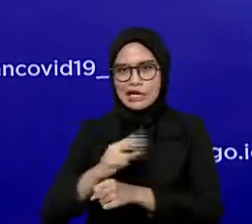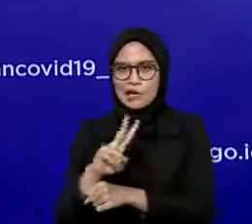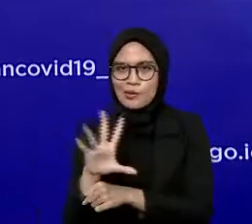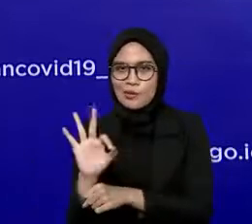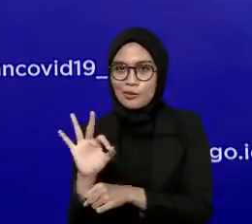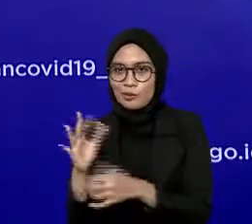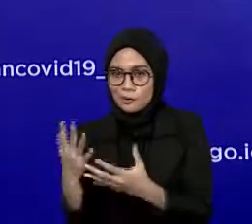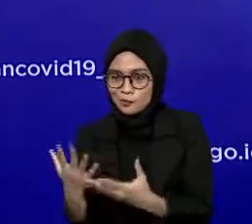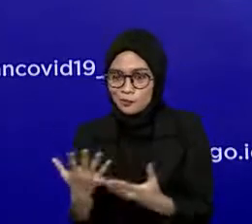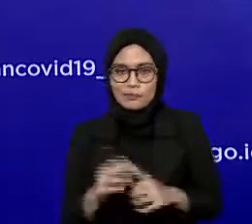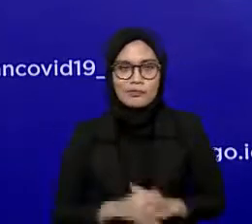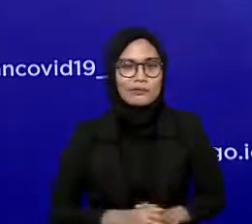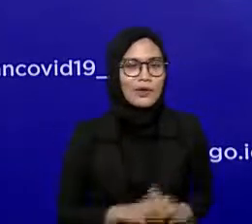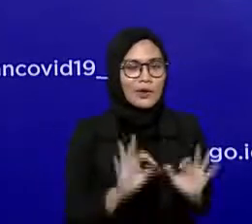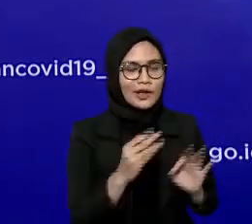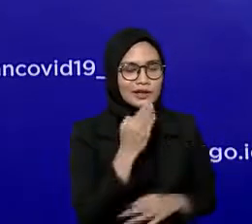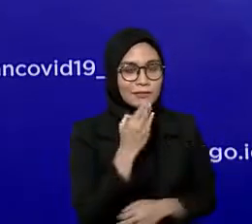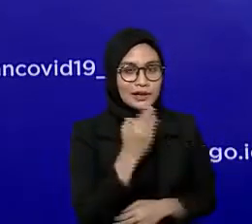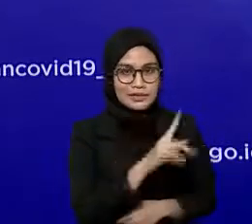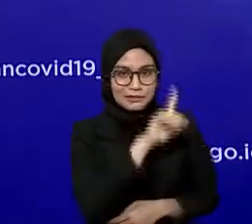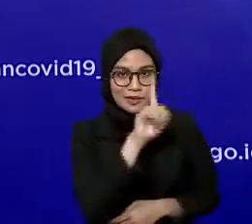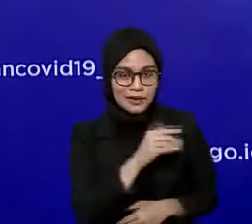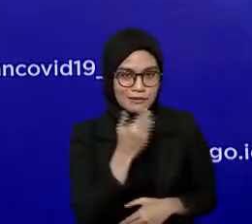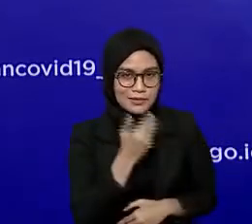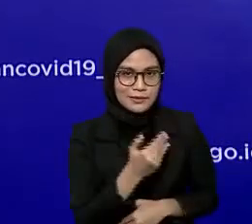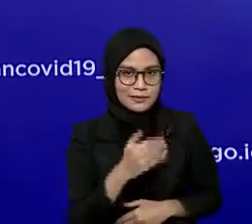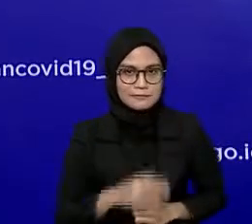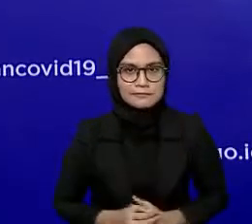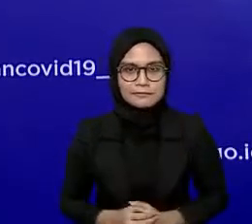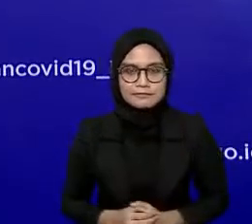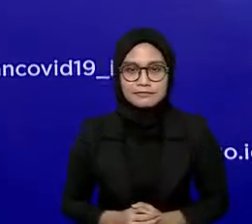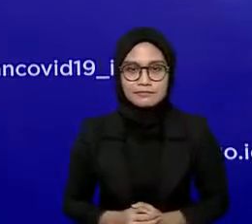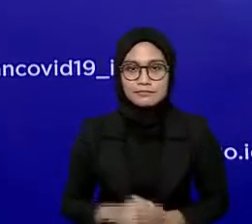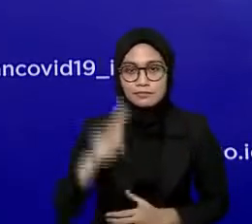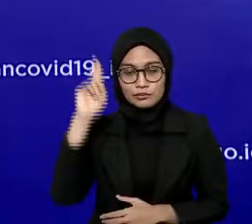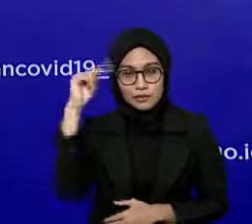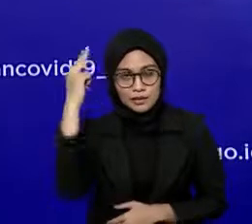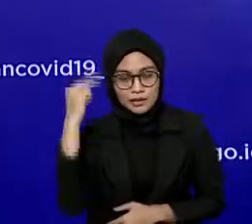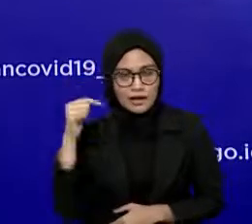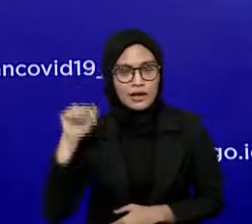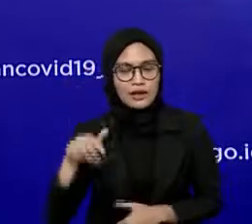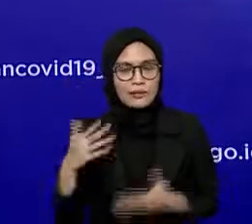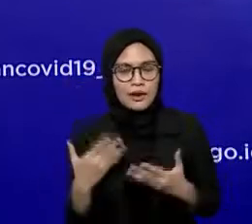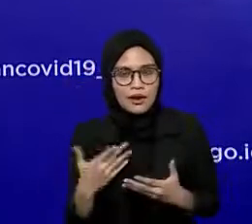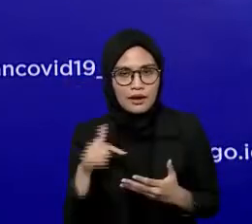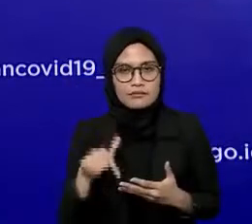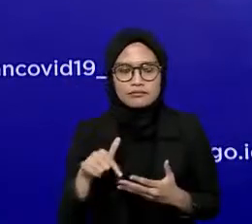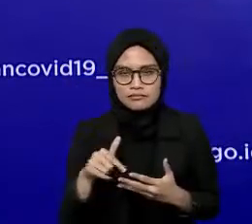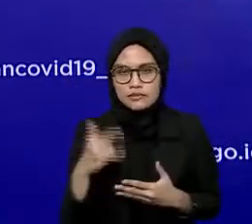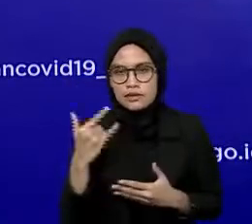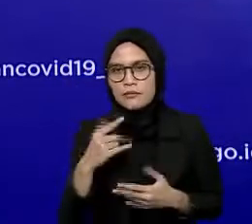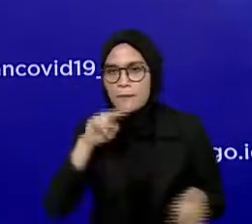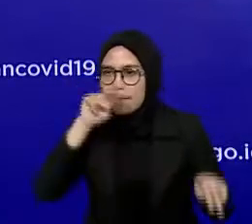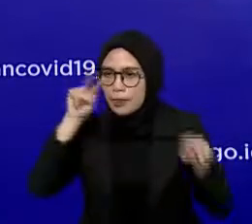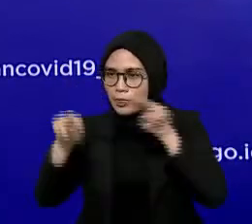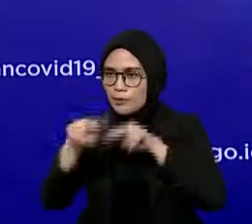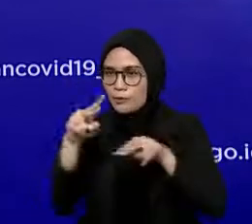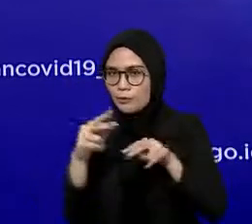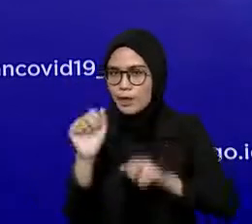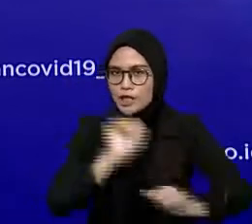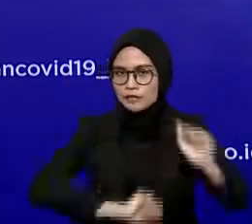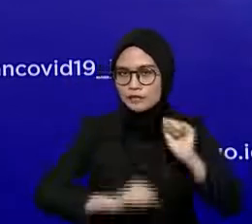pada liputan6.com dan Jayakarta News. Pemerintah akan tetap melakukan pengendalian aktivitas